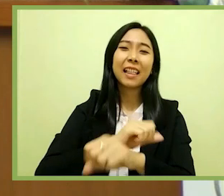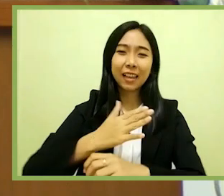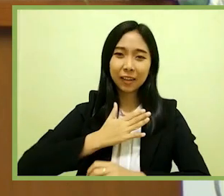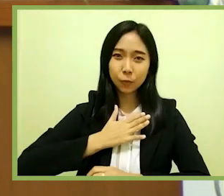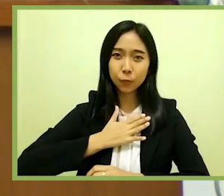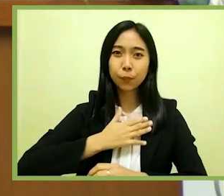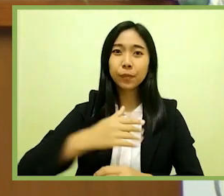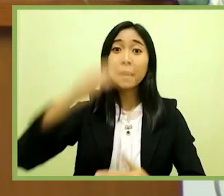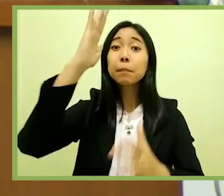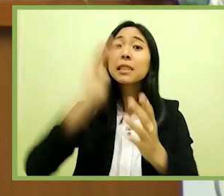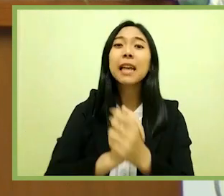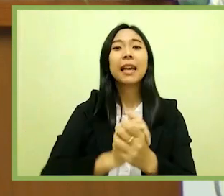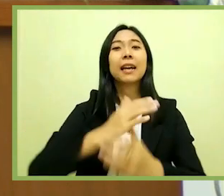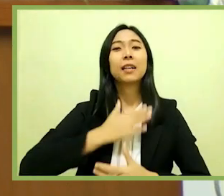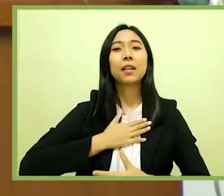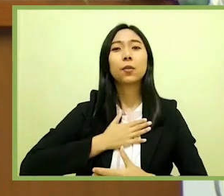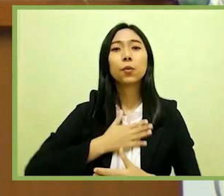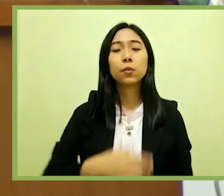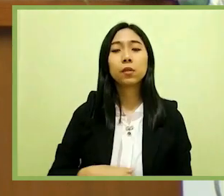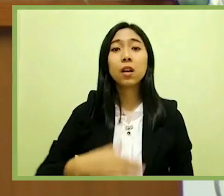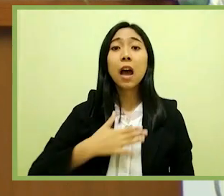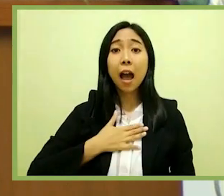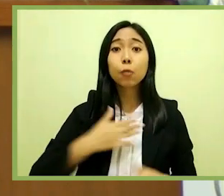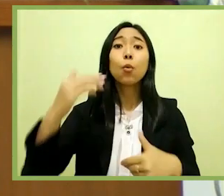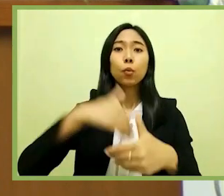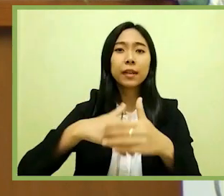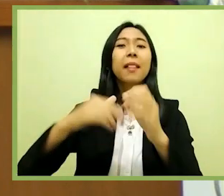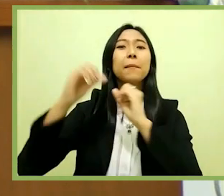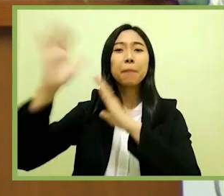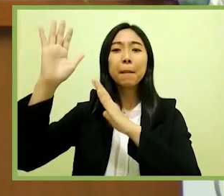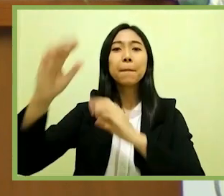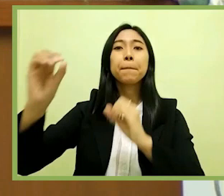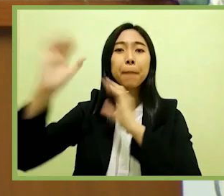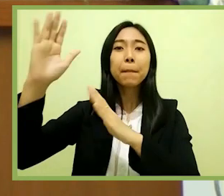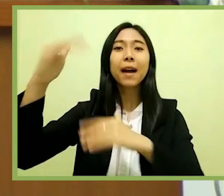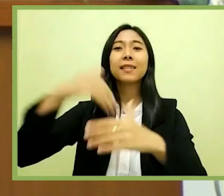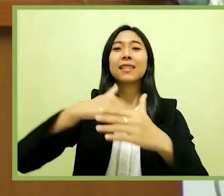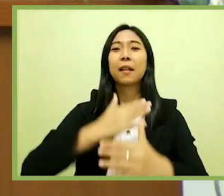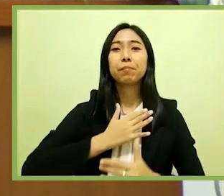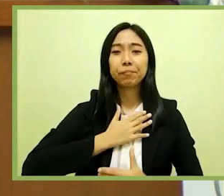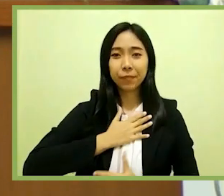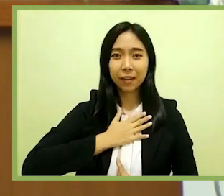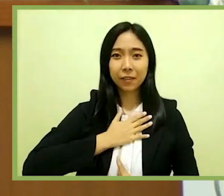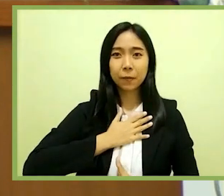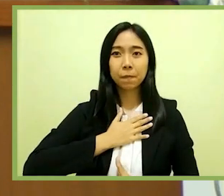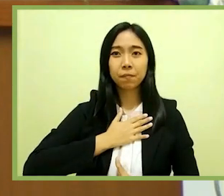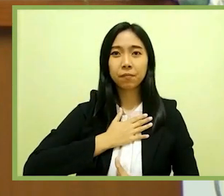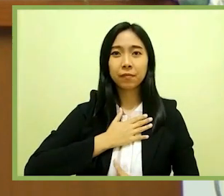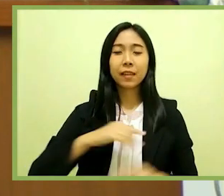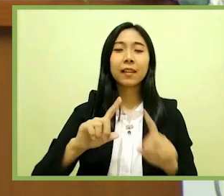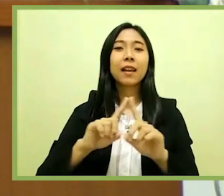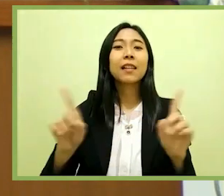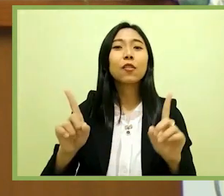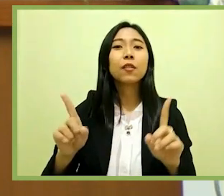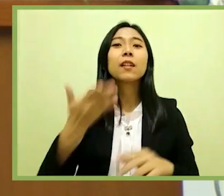Percayalah kepadaku, bahwa aku di dalam Bapa dan Bapa di dalam aku. Atau setidak-tidaknya,